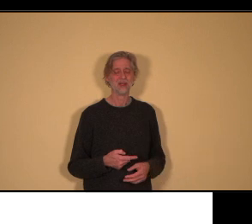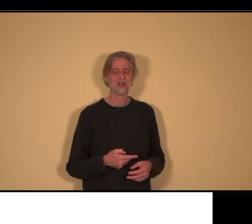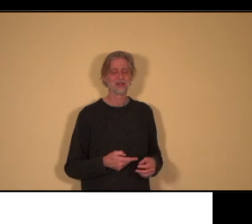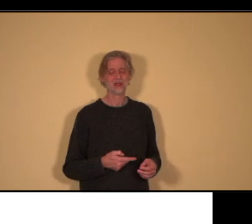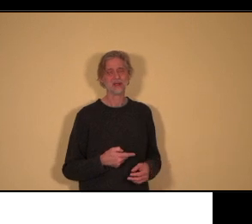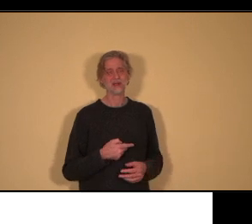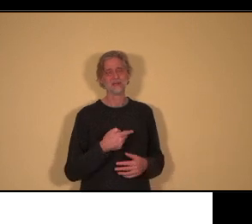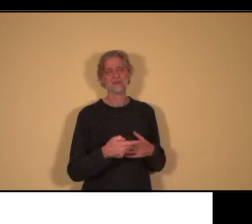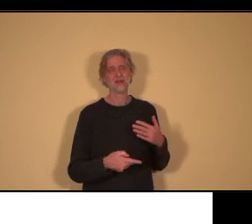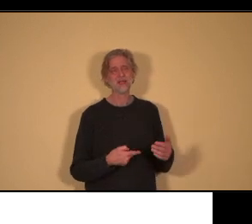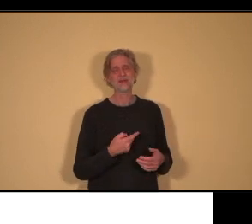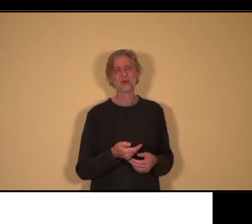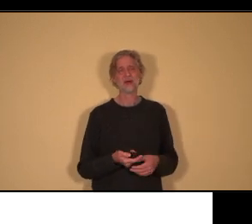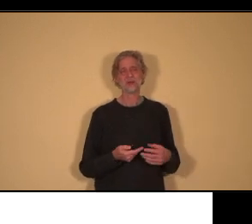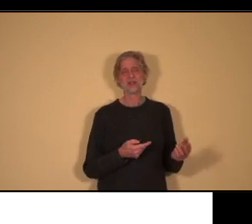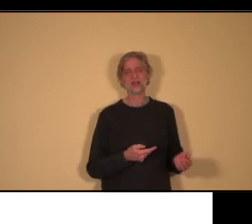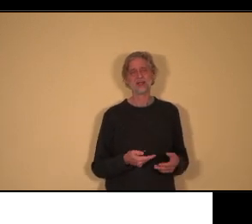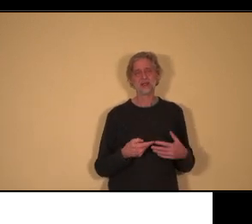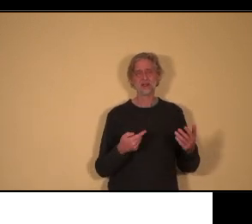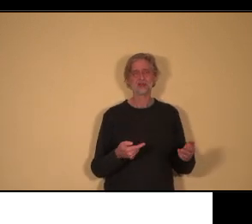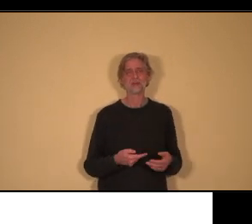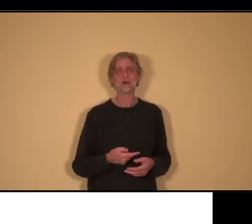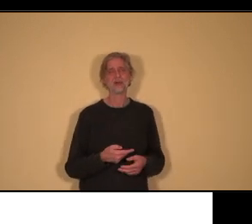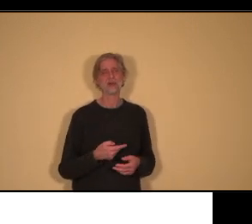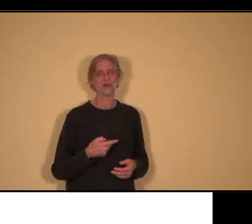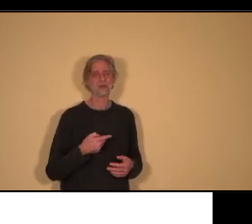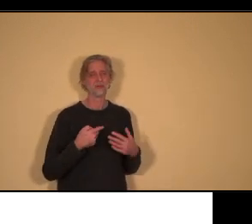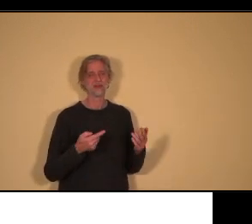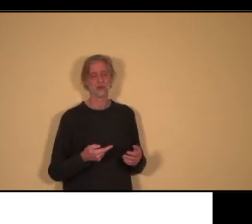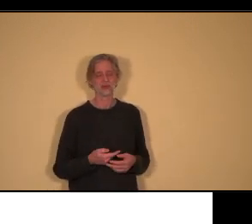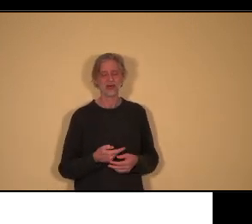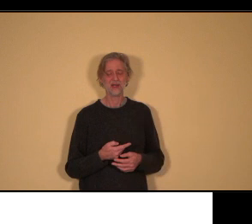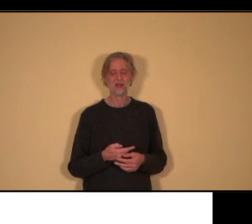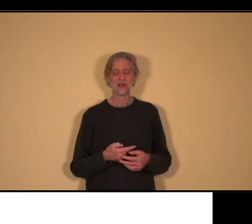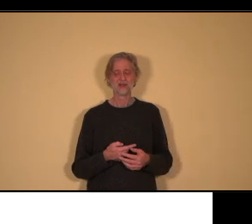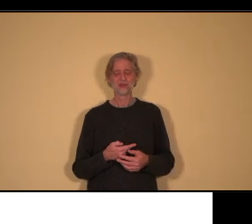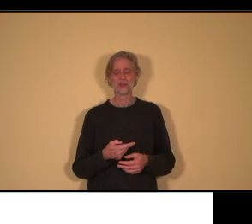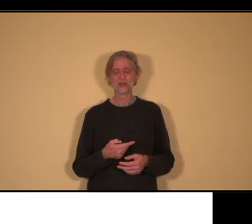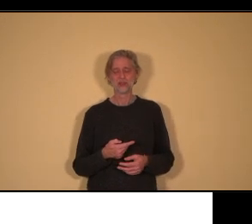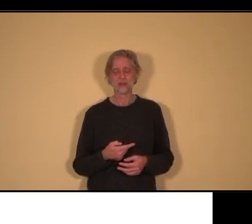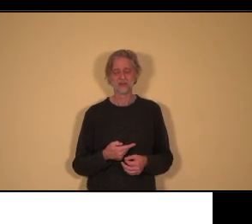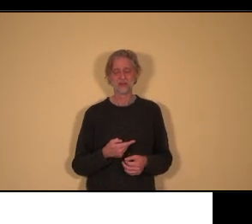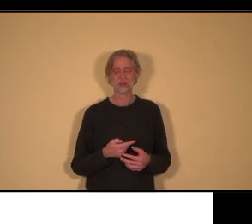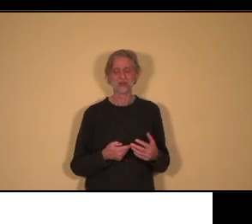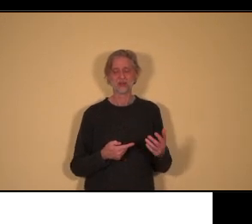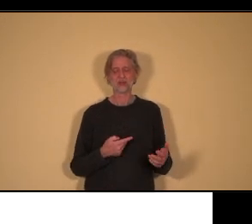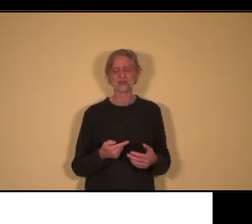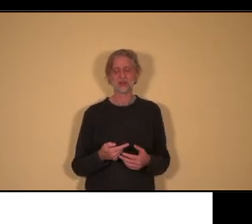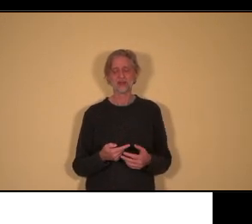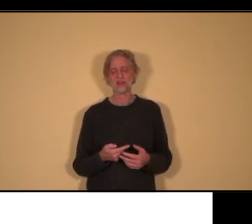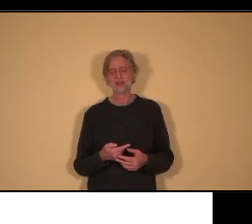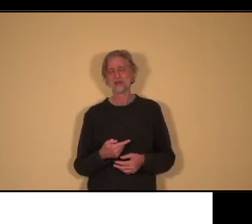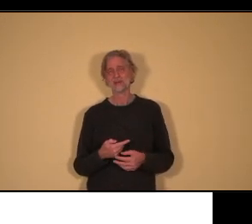verwenden, dann verlieren wir nochmal ein bisschen Energie, das wir brauchen, um das O2 zu erzeugen,